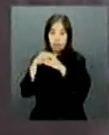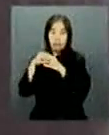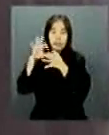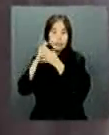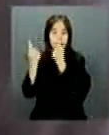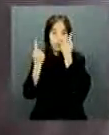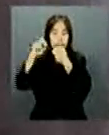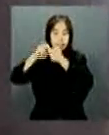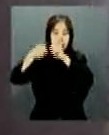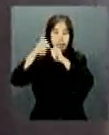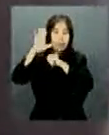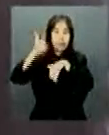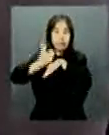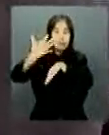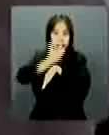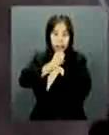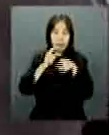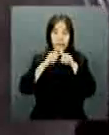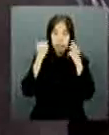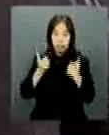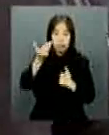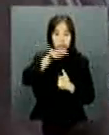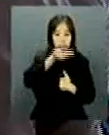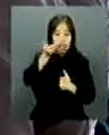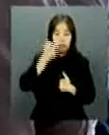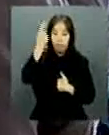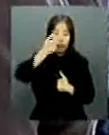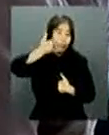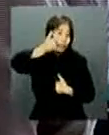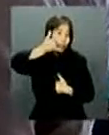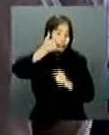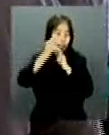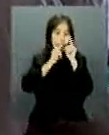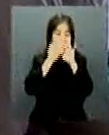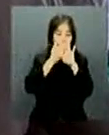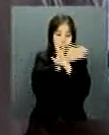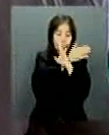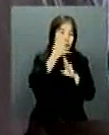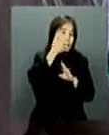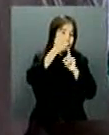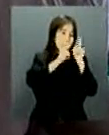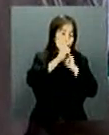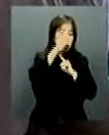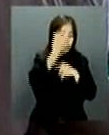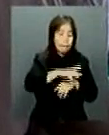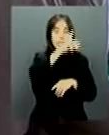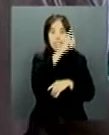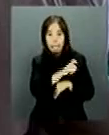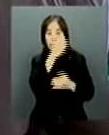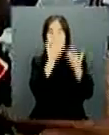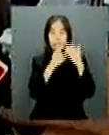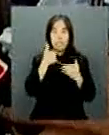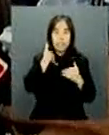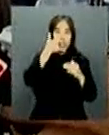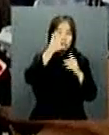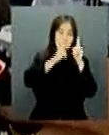ำรวจนครบาล2ระบุว่าได้เชิญผู้ที่คุยโทรศัพท์กับผู้ตายก่อนถูกยิงมาสอบปากคำแล้วพบว่าเป็นการพูดคุยเกี่ยวกับ